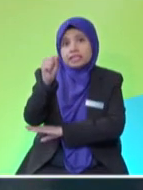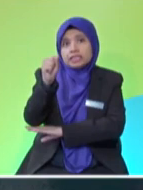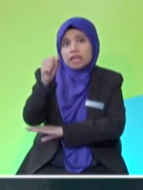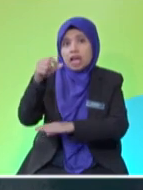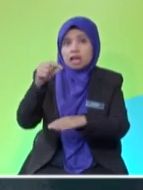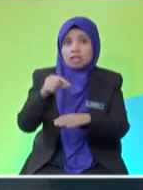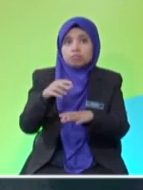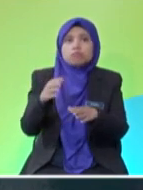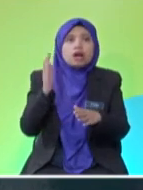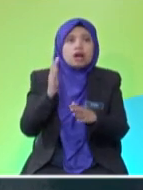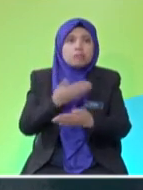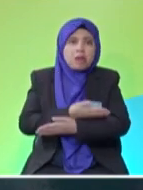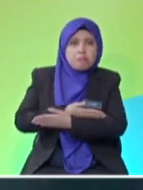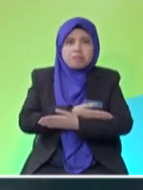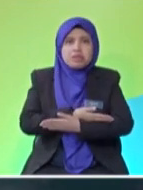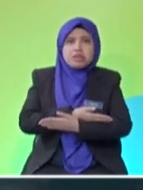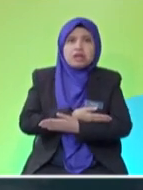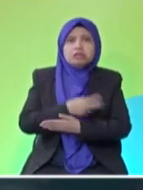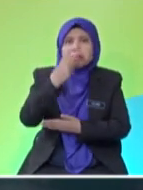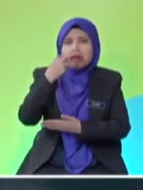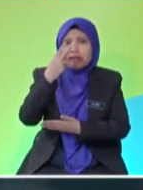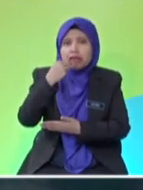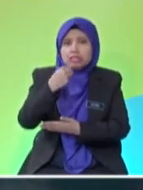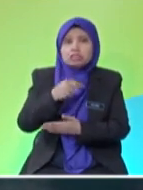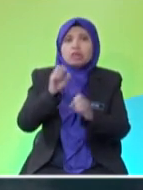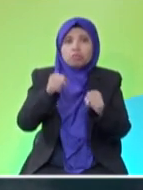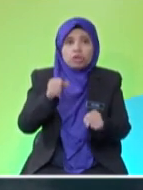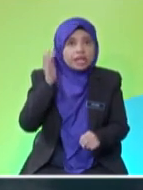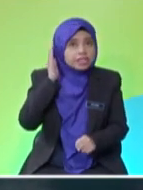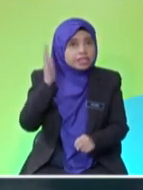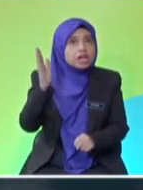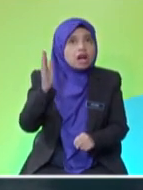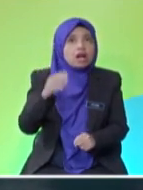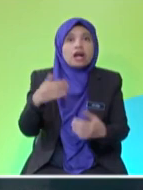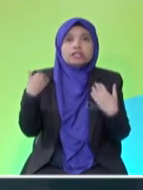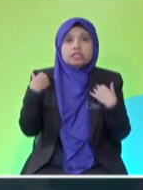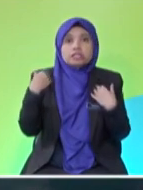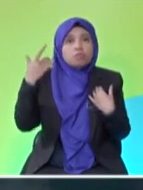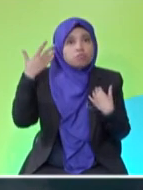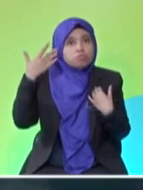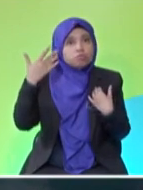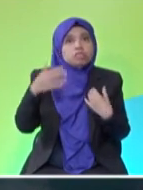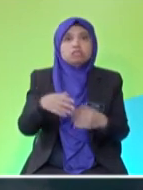bayi menangis Tengah masak tapi tahu Adik menangis apa kita tinggal di bumi